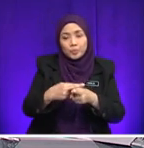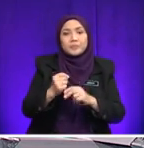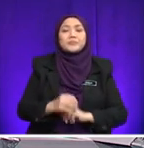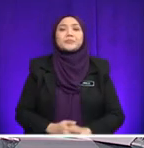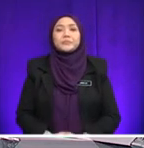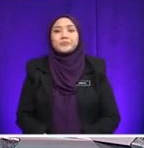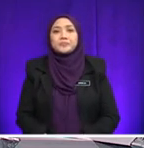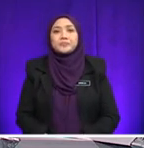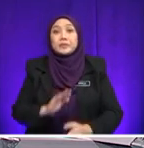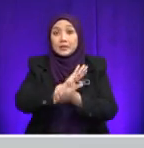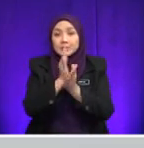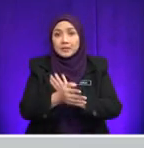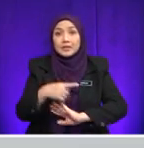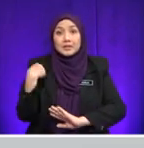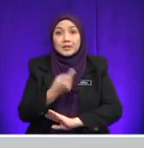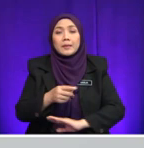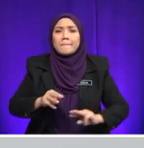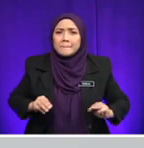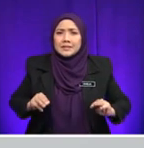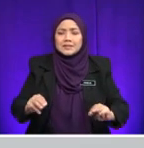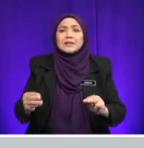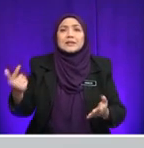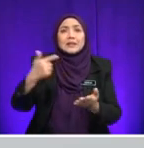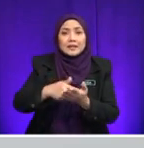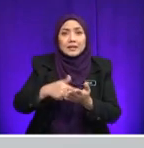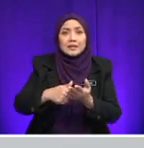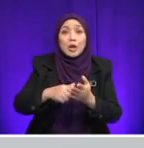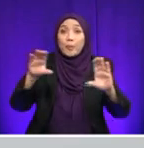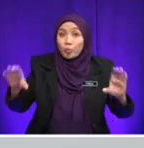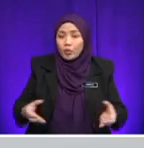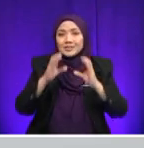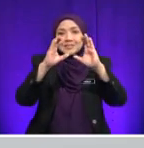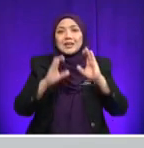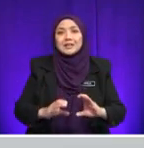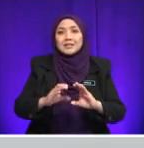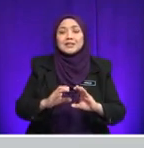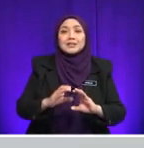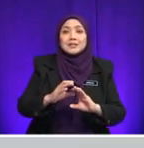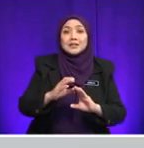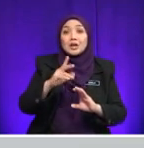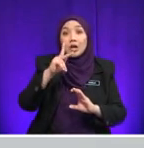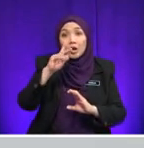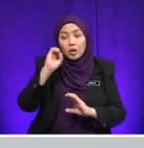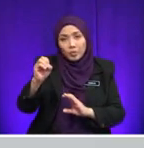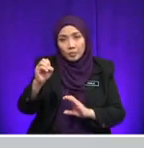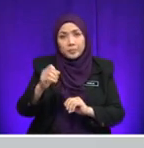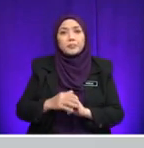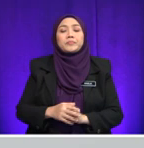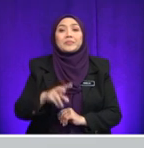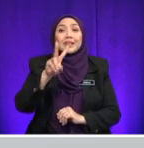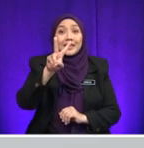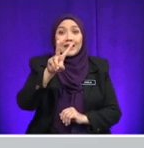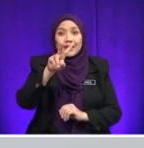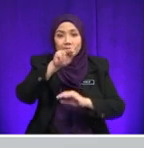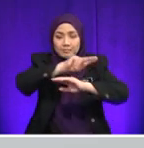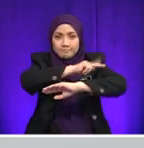jadi kita masih lagi Kak sini melakukan konsep kesamaan jadi kita akan dapat lah equa